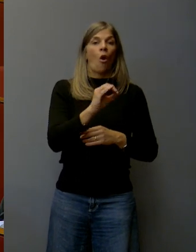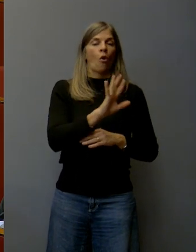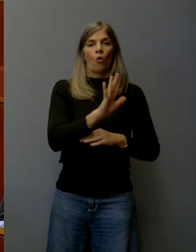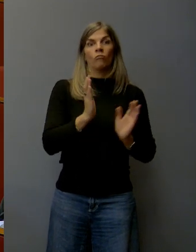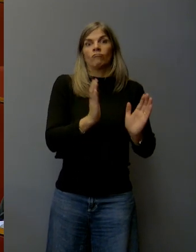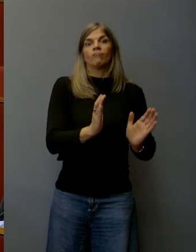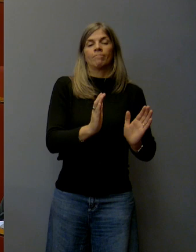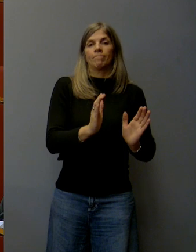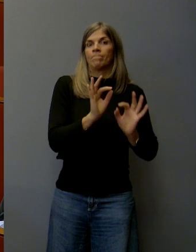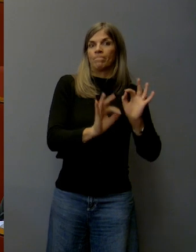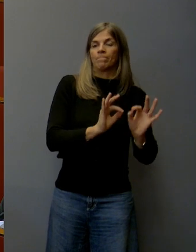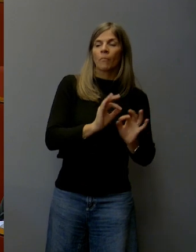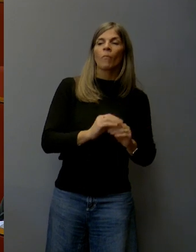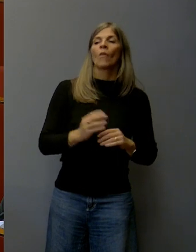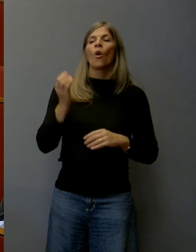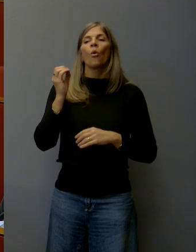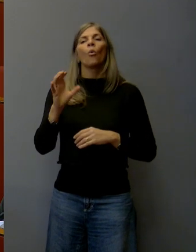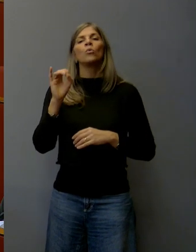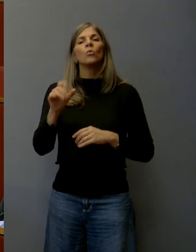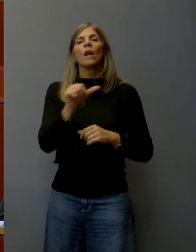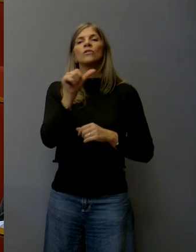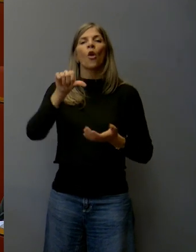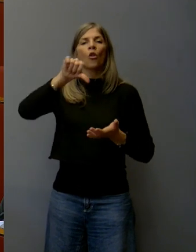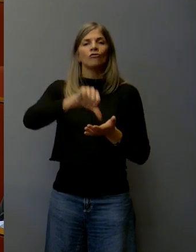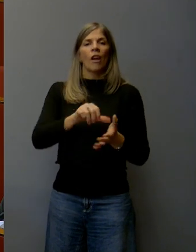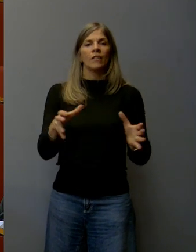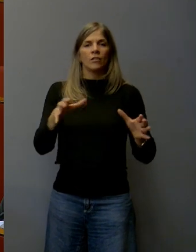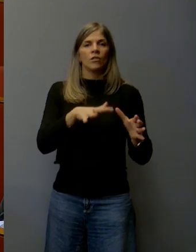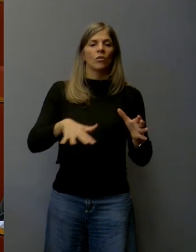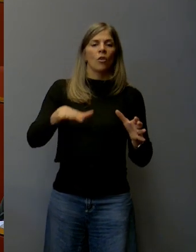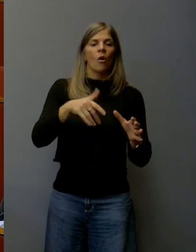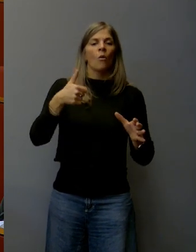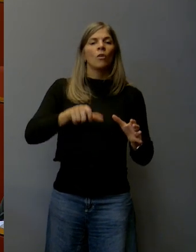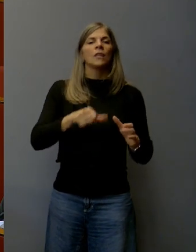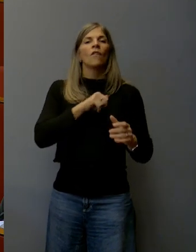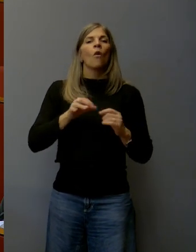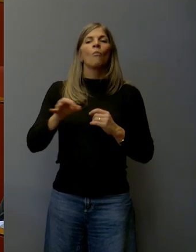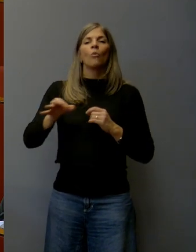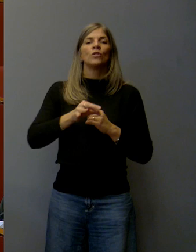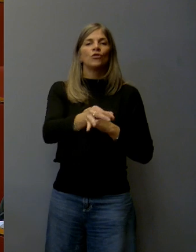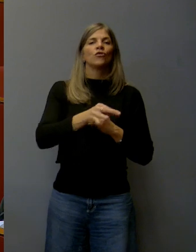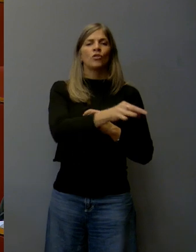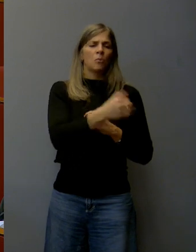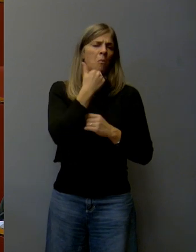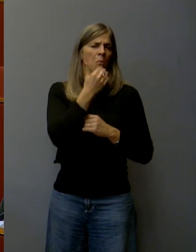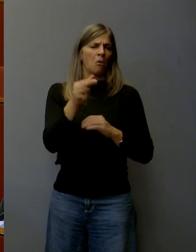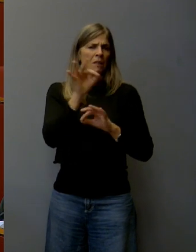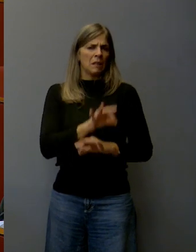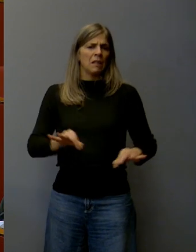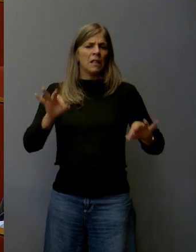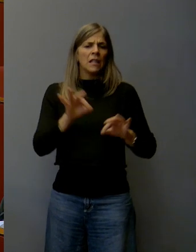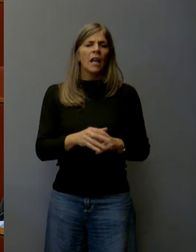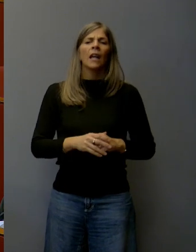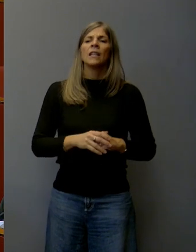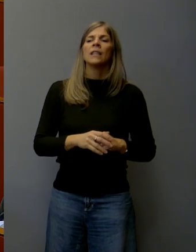la cultura la teniamo solo in centro perché dei municipi non ce ne importa niente e faremo più autobus